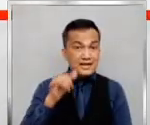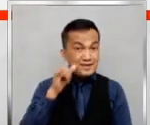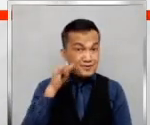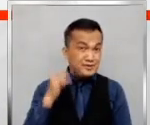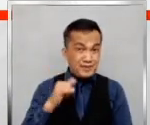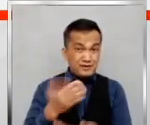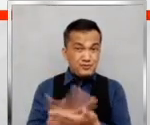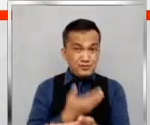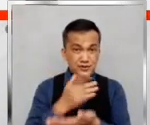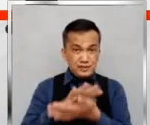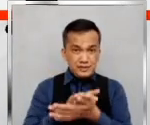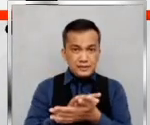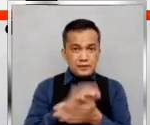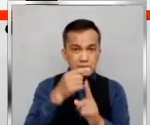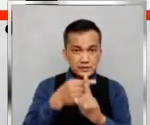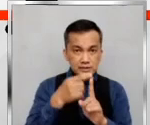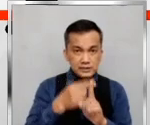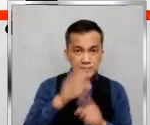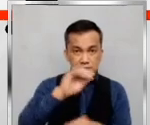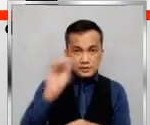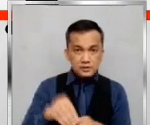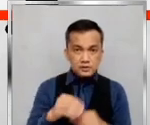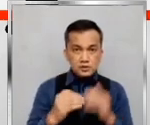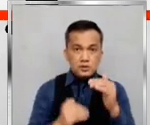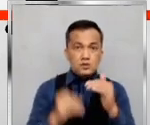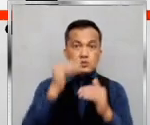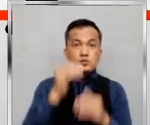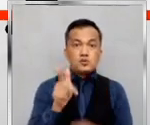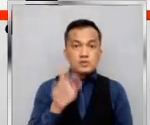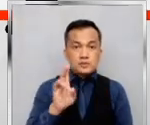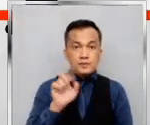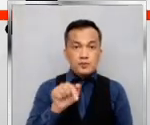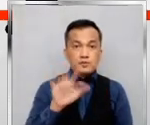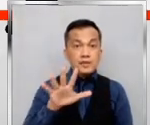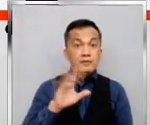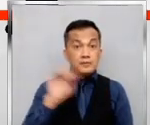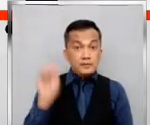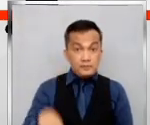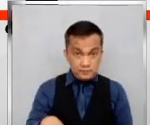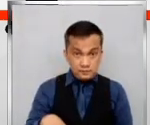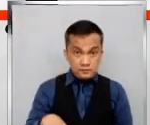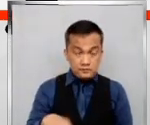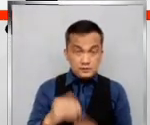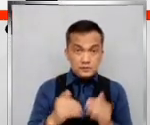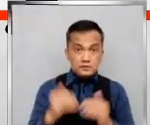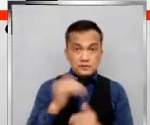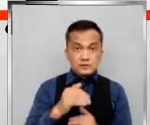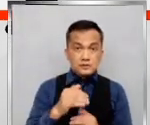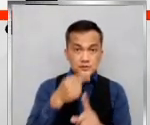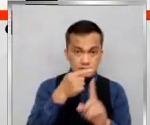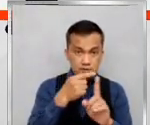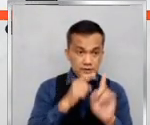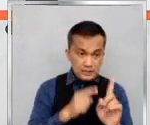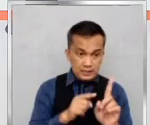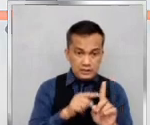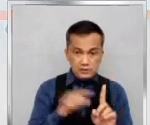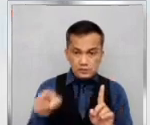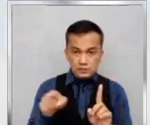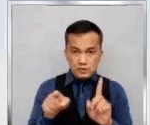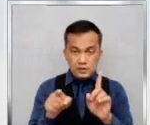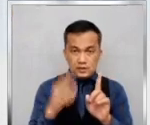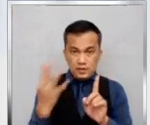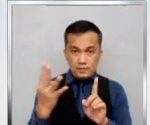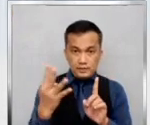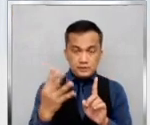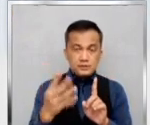rate pinakamataas din na umabot sa 27.5% o mahigit isang positibo sa kada apat na taong sinuri. Sa